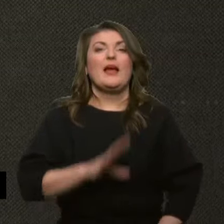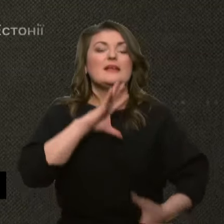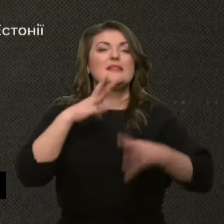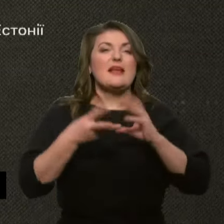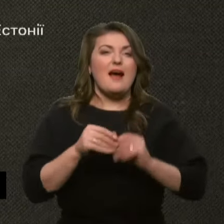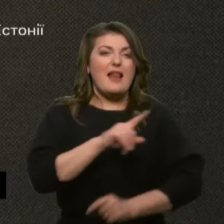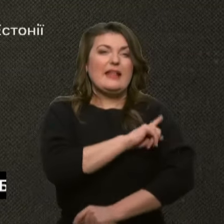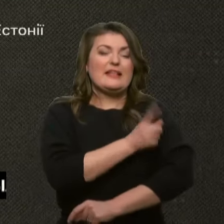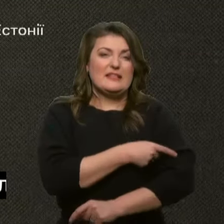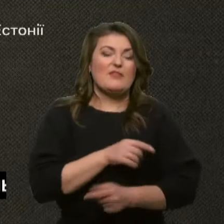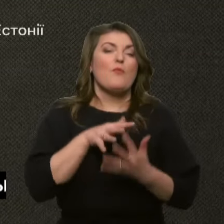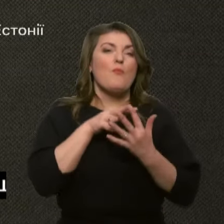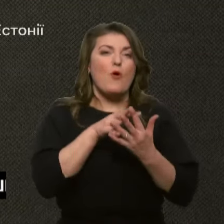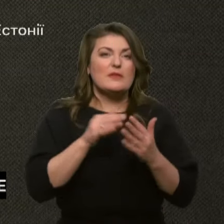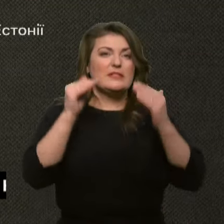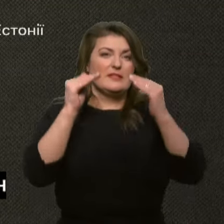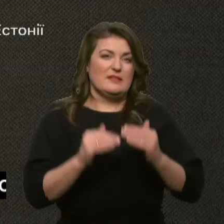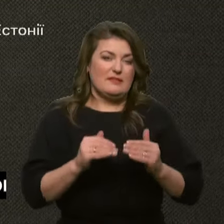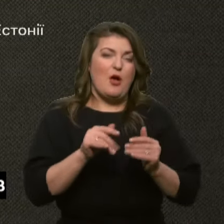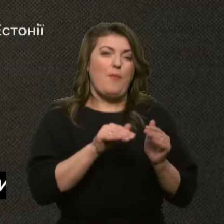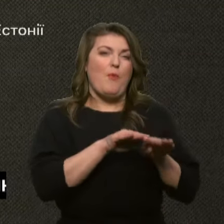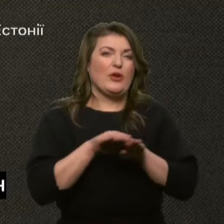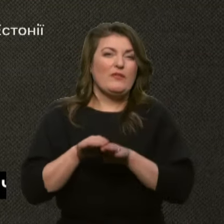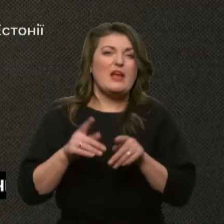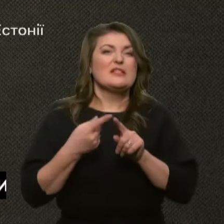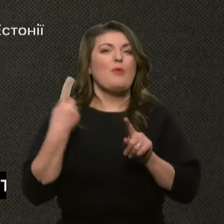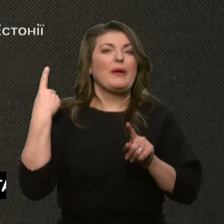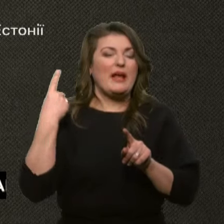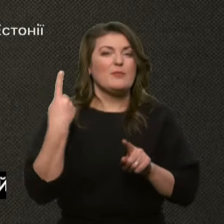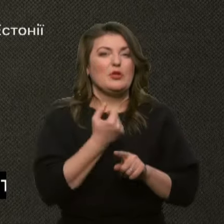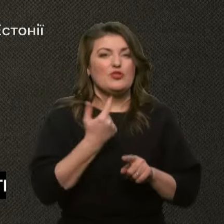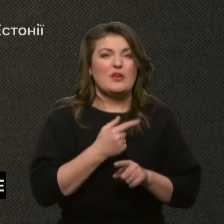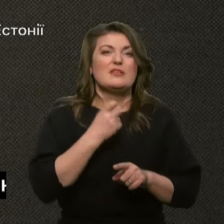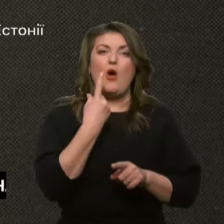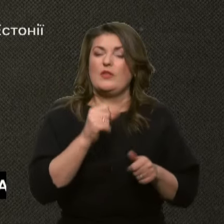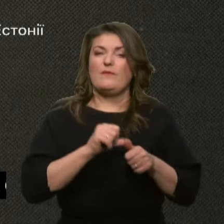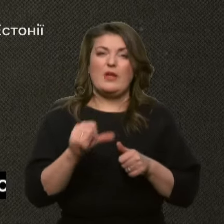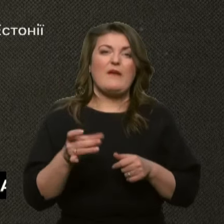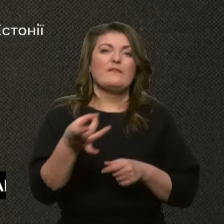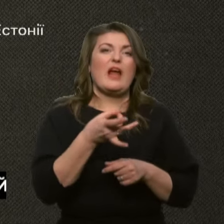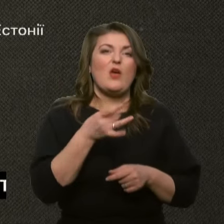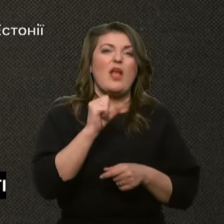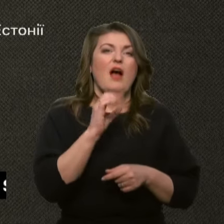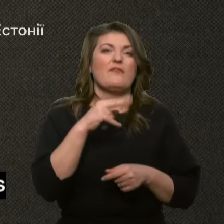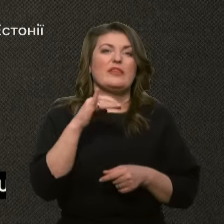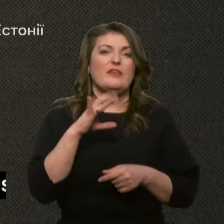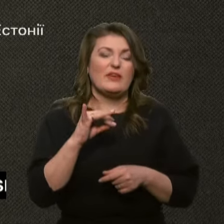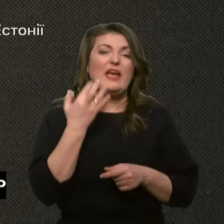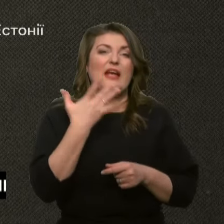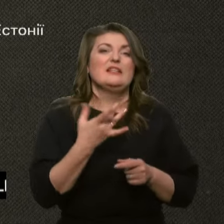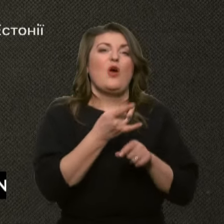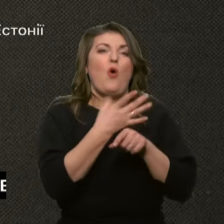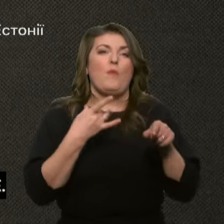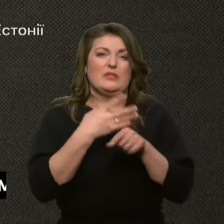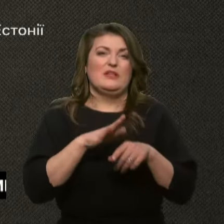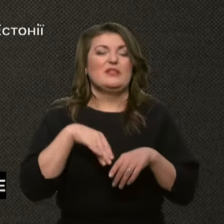Загальна інтенсивність бойових дій знизилася порівняно з попередніми тижнями за одним винятком. В районі Авдіївки кількість обстрілів з